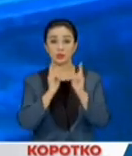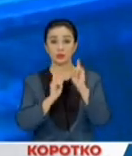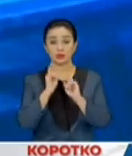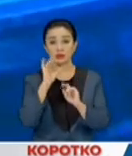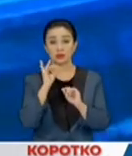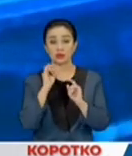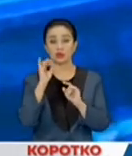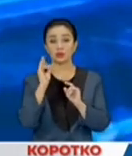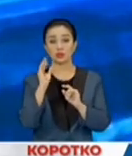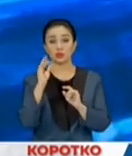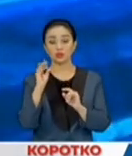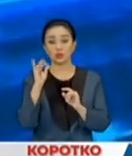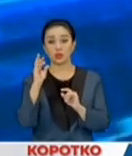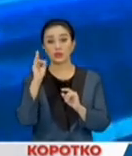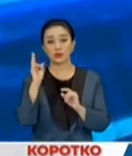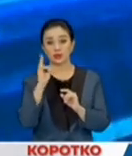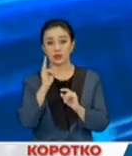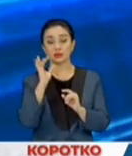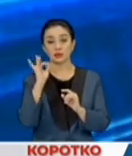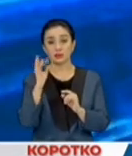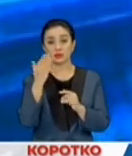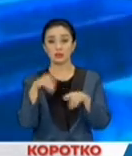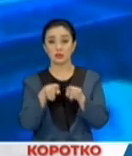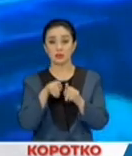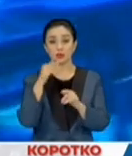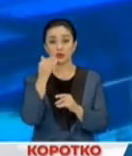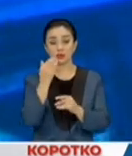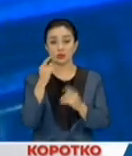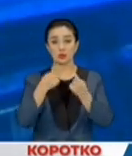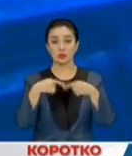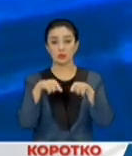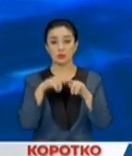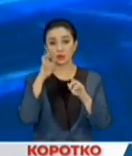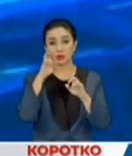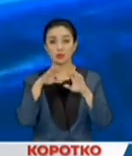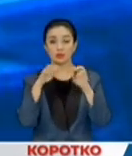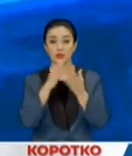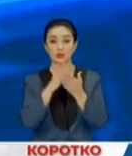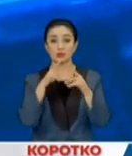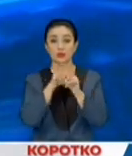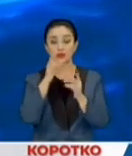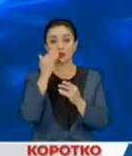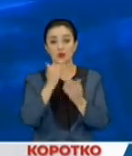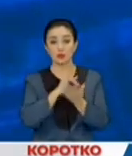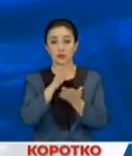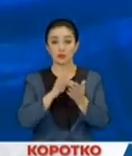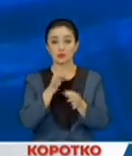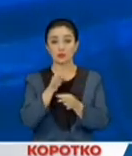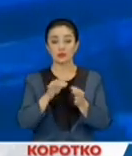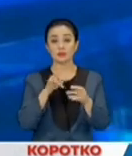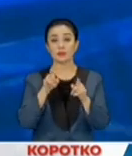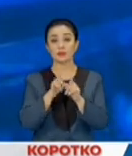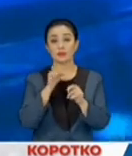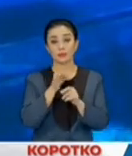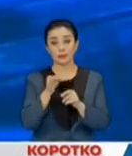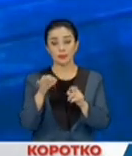и Джукарга Кенгес Республики Каракалпакстан, представительные органы государственной власти, регионов, районов, городов проводятся в